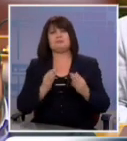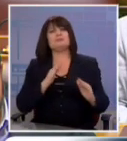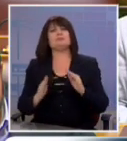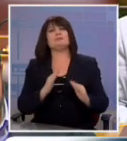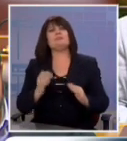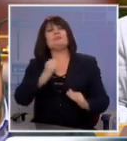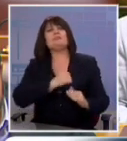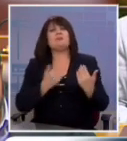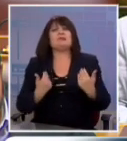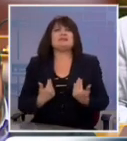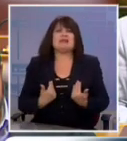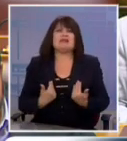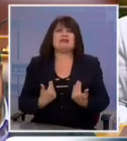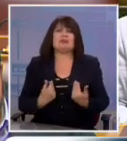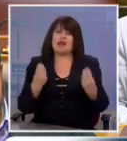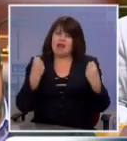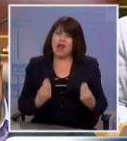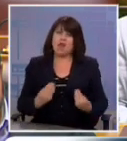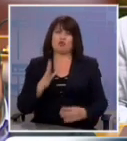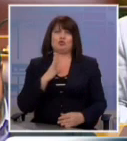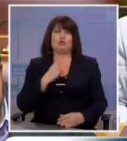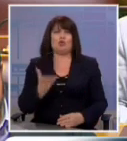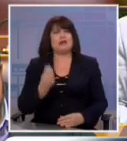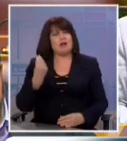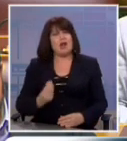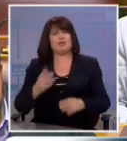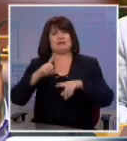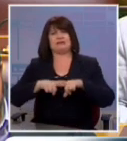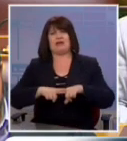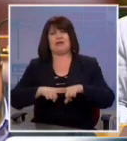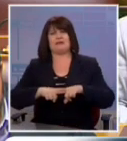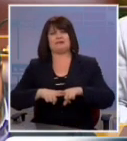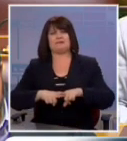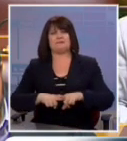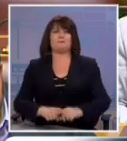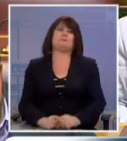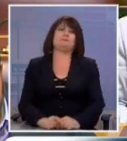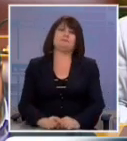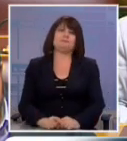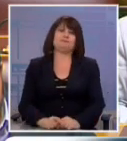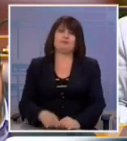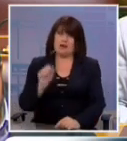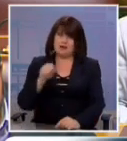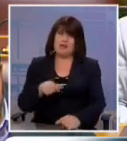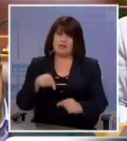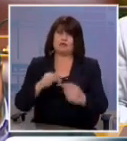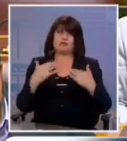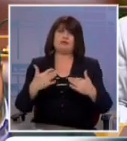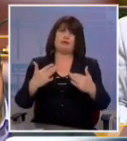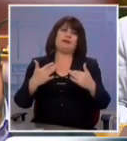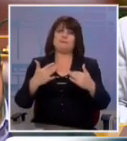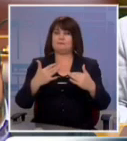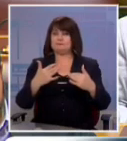τις απόψεις μας για το καλό του Έλληνα πολίτη, για το καλό της πατρίδας. Και υπό την έννοια αυτή, ναι σήμερα εδώ στη Βουλή,